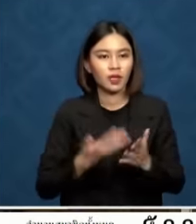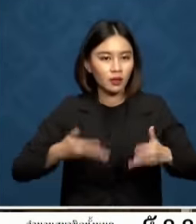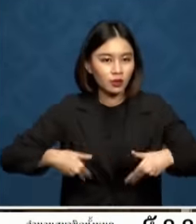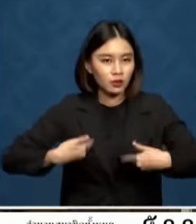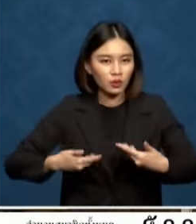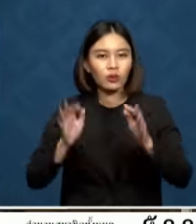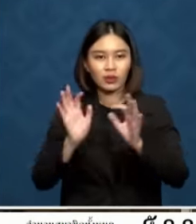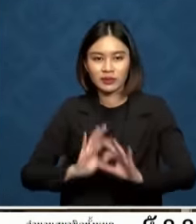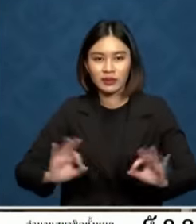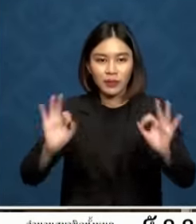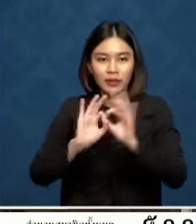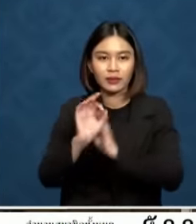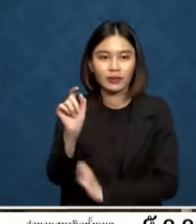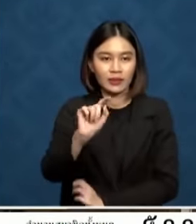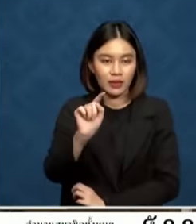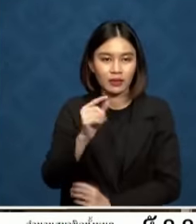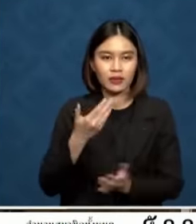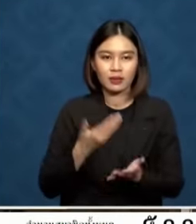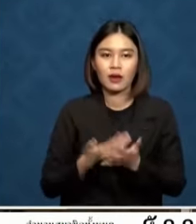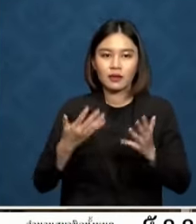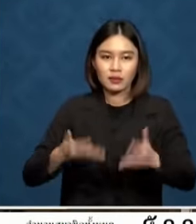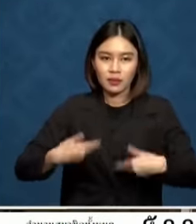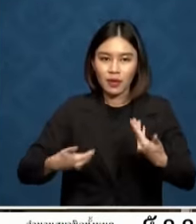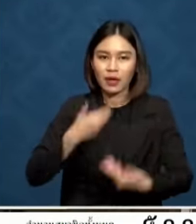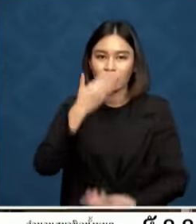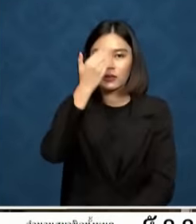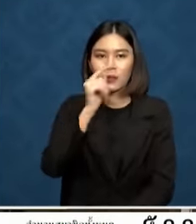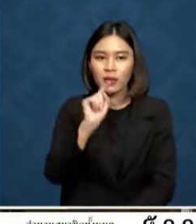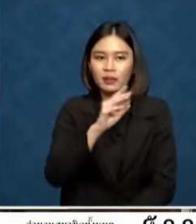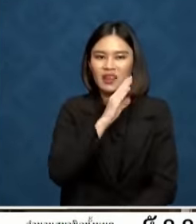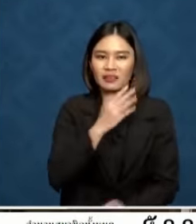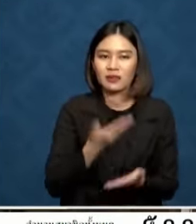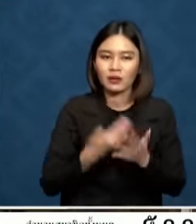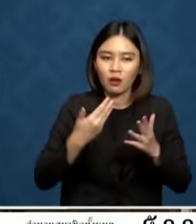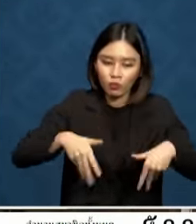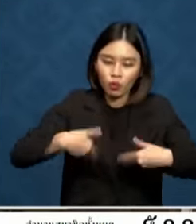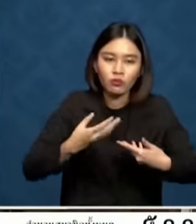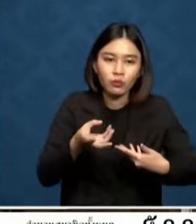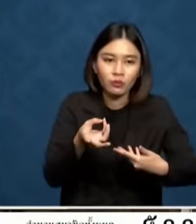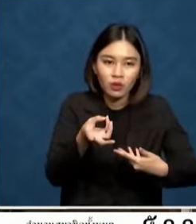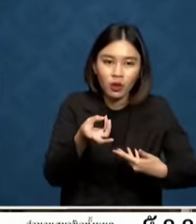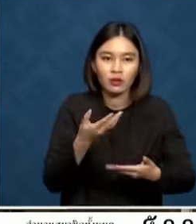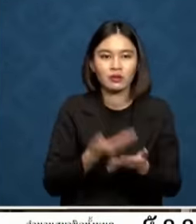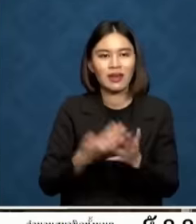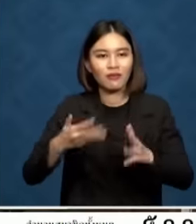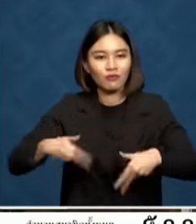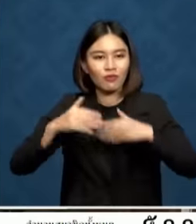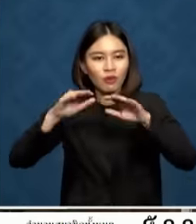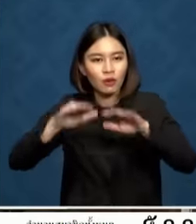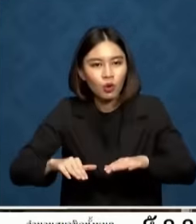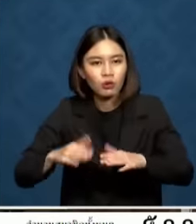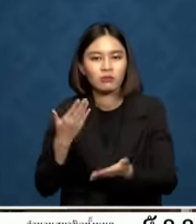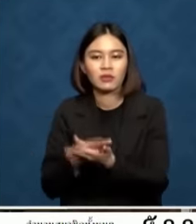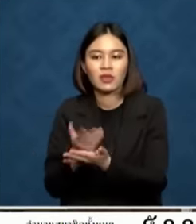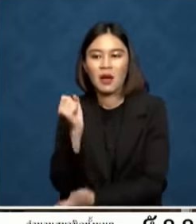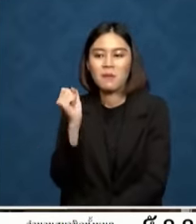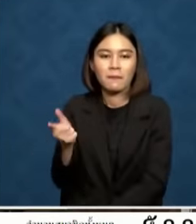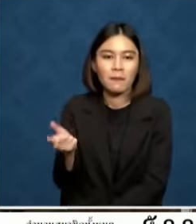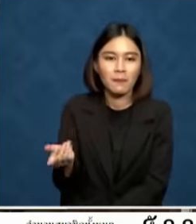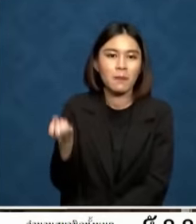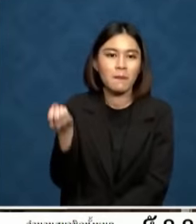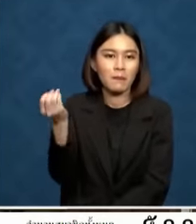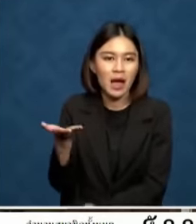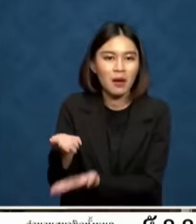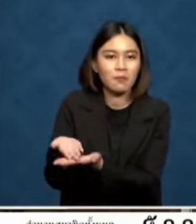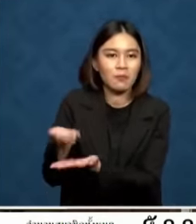สำคัญมากยังไงรายได้สำคัญเพราะถ้ารายได้น้อยรายได้ลดรายจ่ายสูง